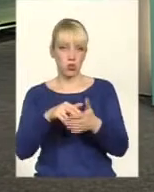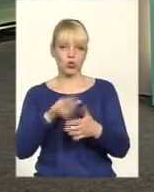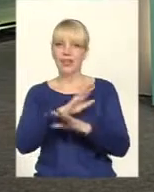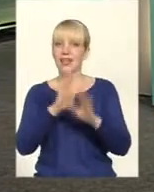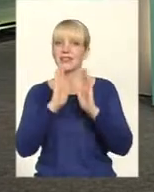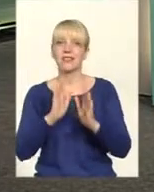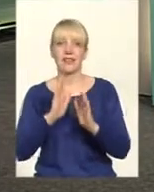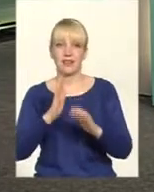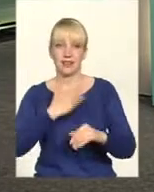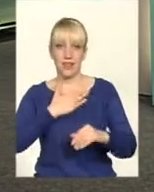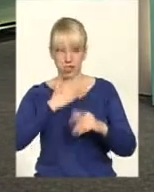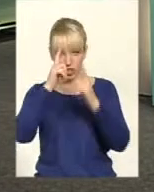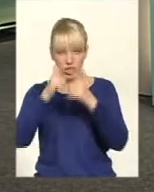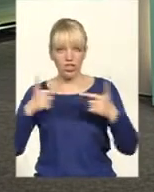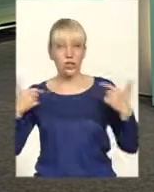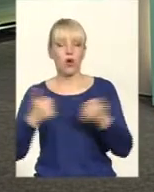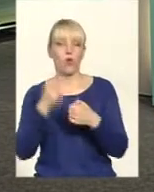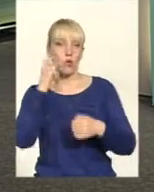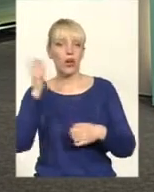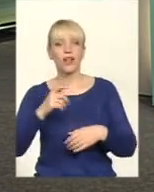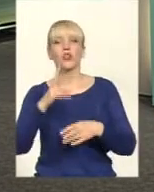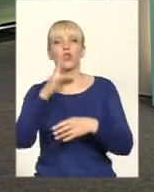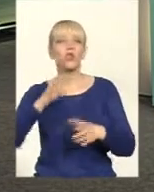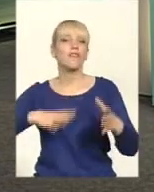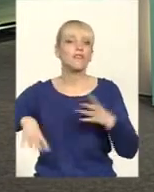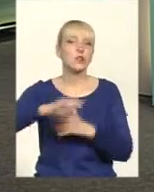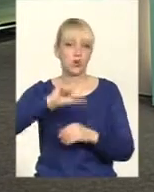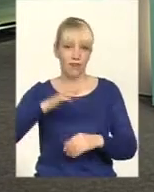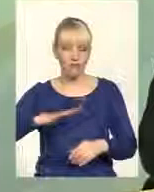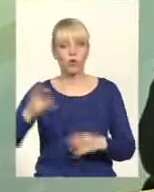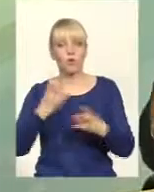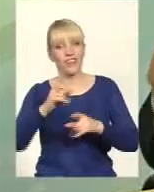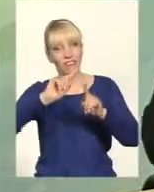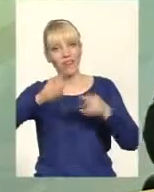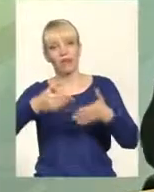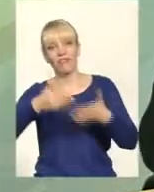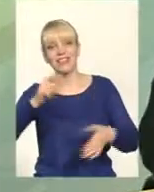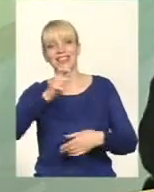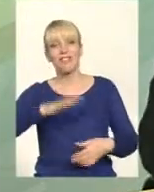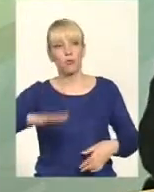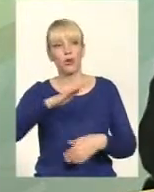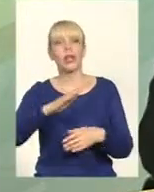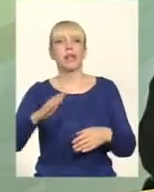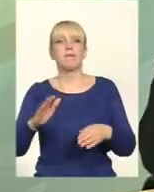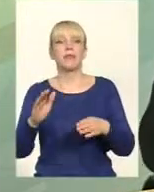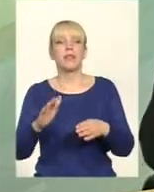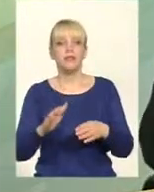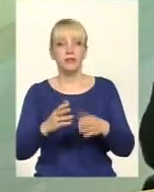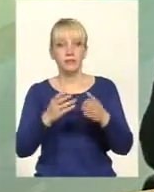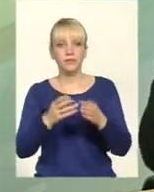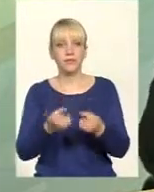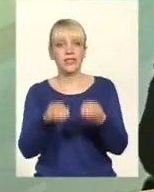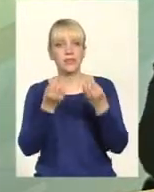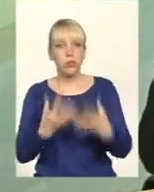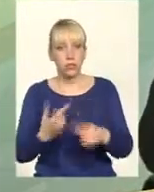суверенітет України, я хочу довести, а й Європи. І ми маємо вимагати від Європи і реструктуризації цих боргів. До речі, ми